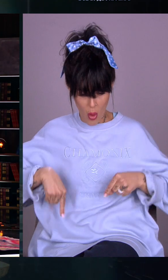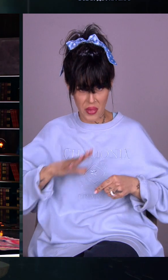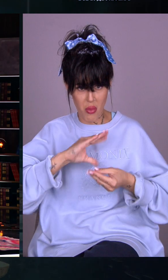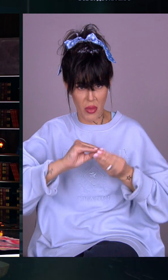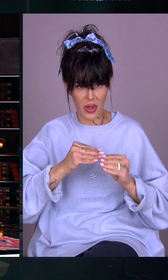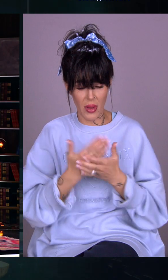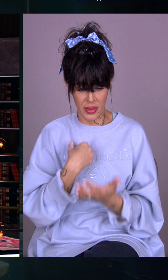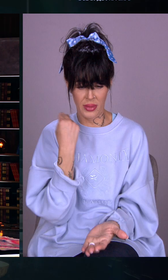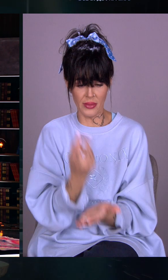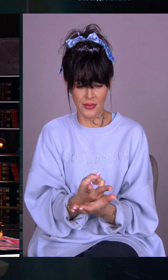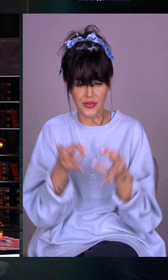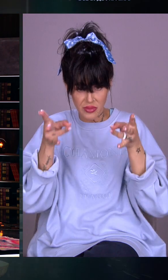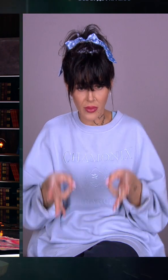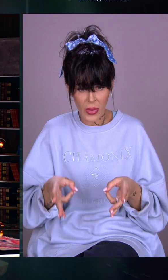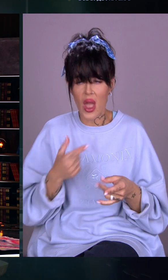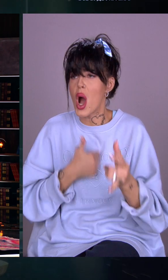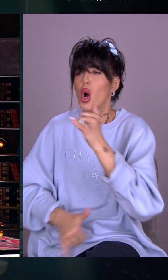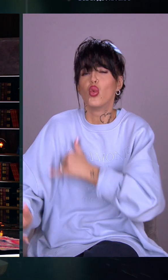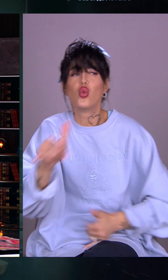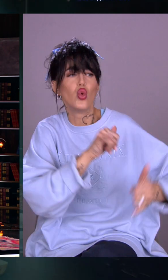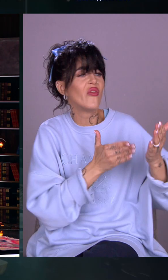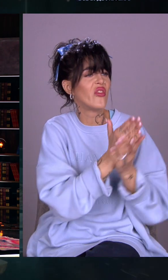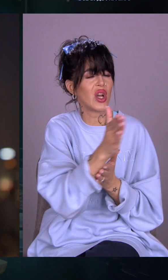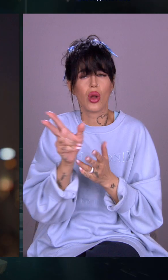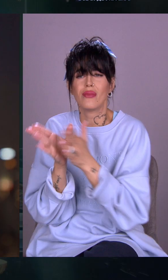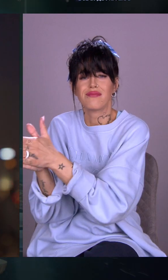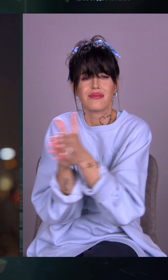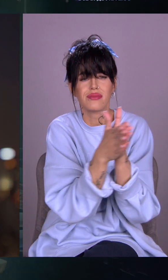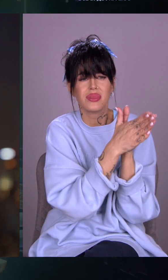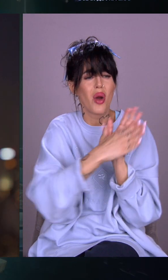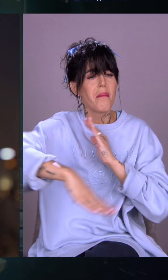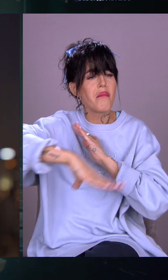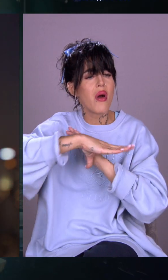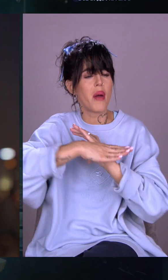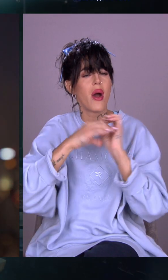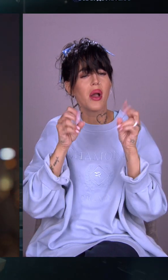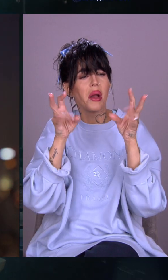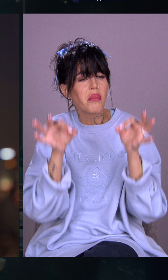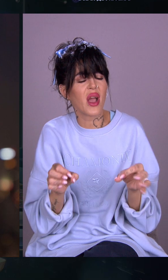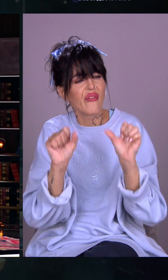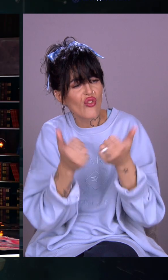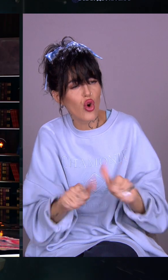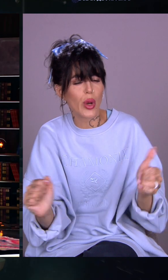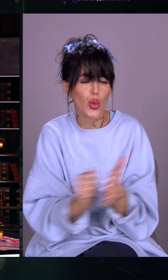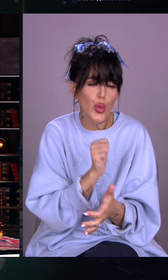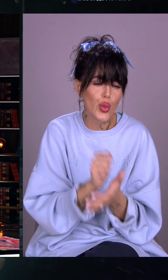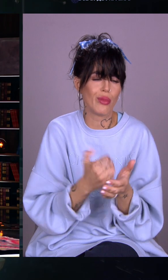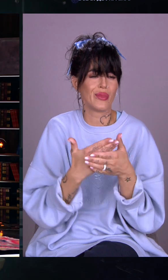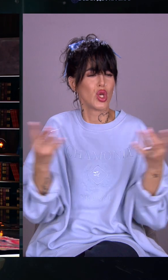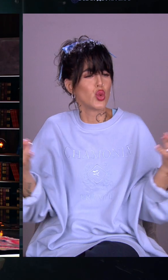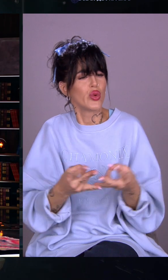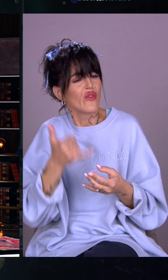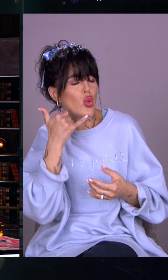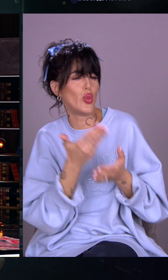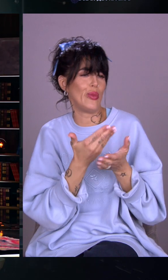зі мною відбудеться. Де почитати це? Зараз про вам в навігаторі. Ми зробили його для військових. Вона дуже детально розписана. Там є рапорти,